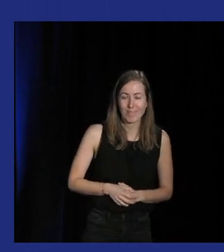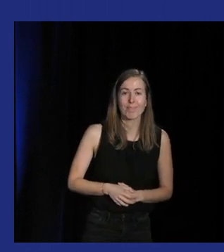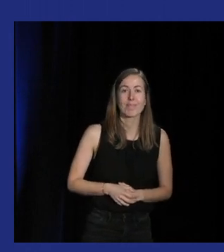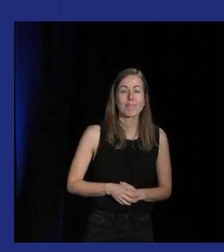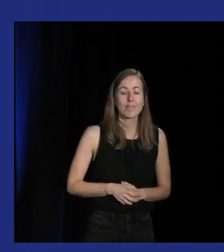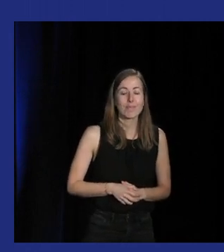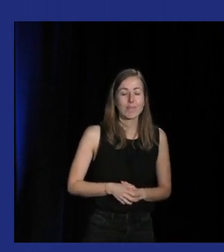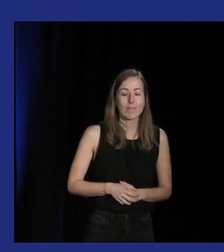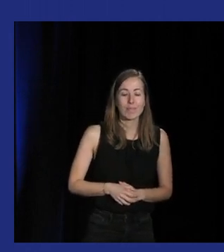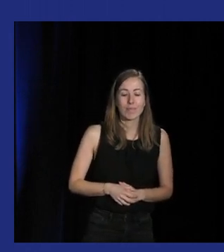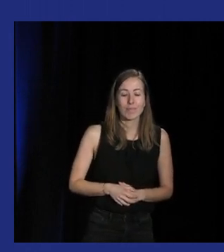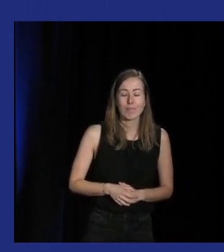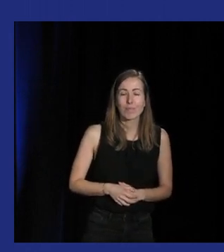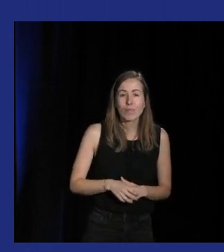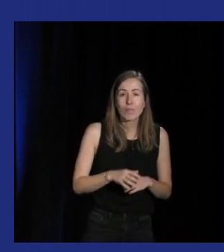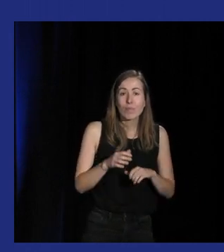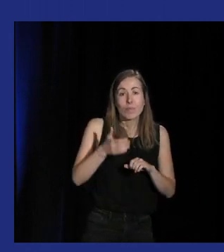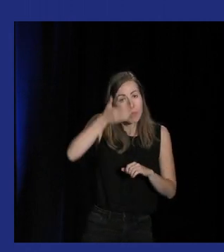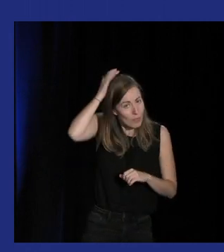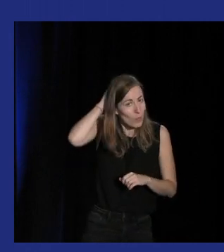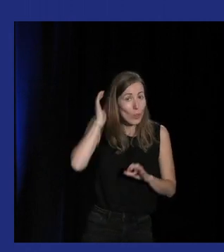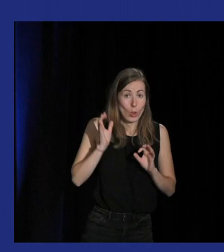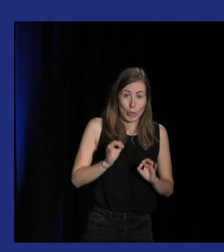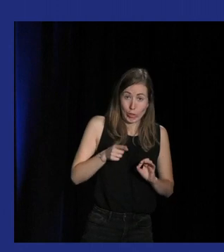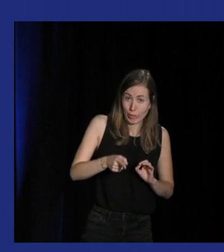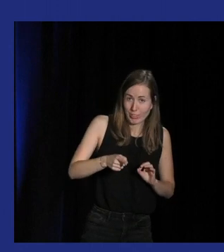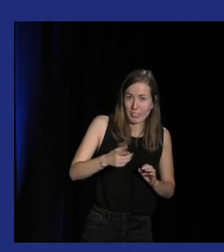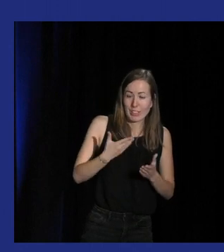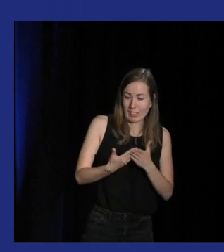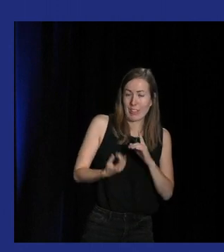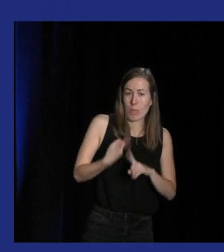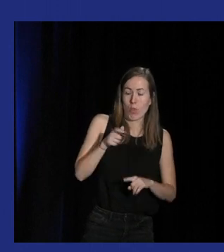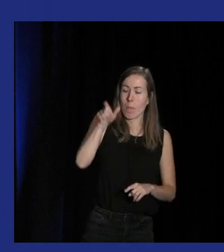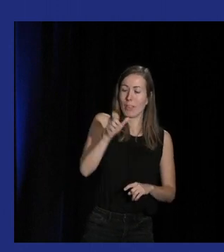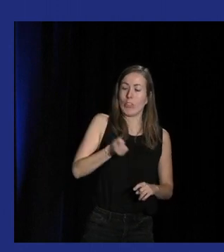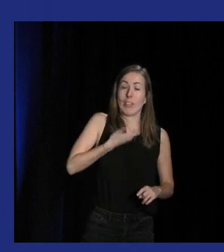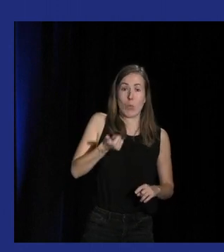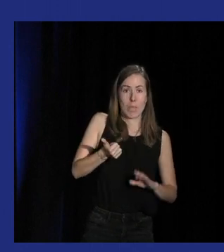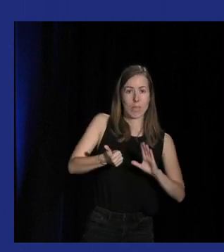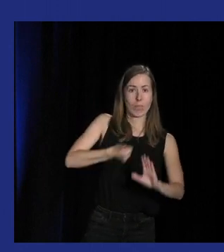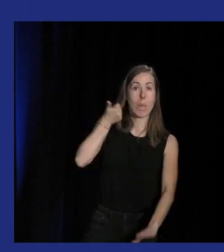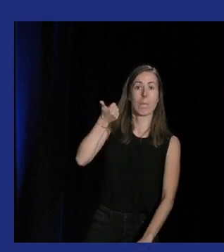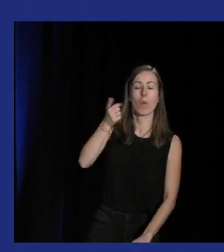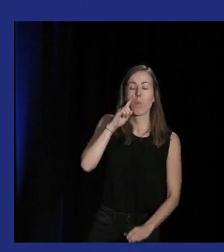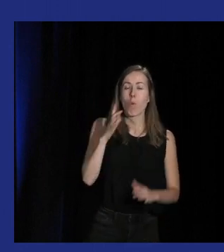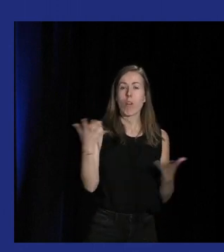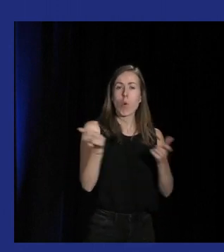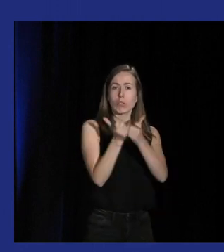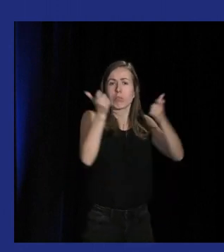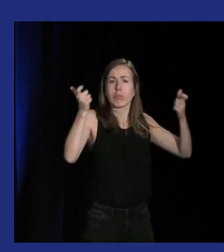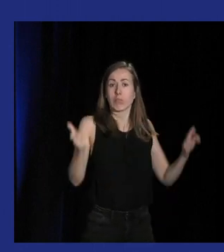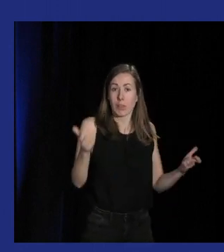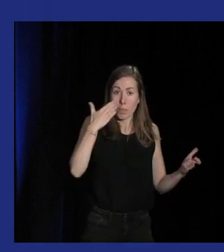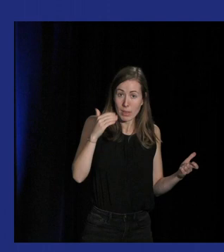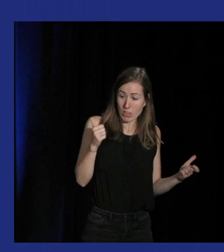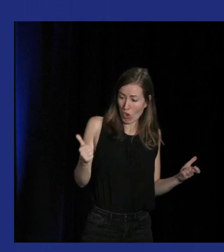c'est vachement important ce côté autonome de que le un artiste soit autonome parce que c'est vrai que dans des dans des grosses boîtes quand on est quand chaque personne